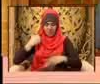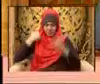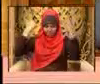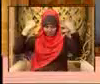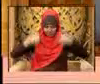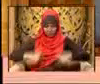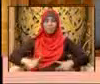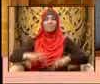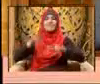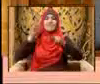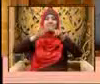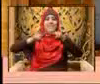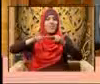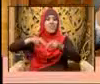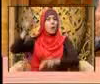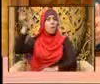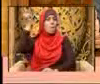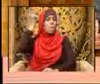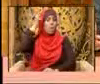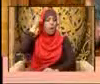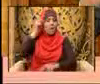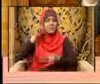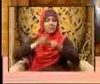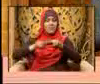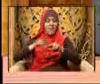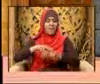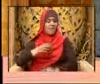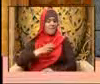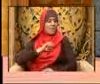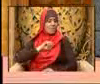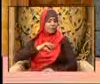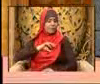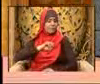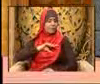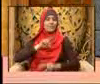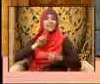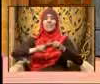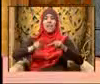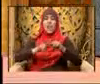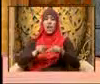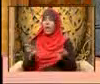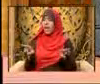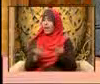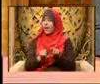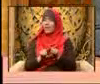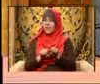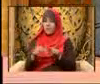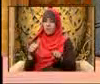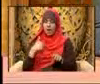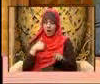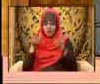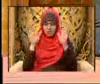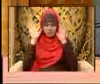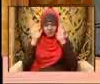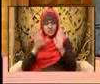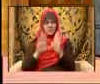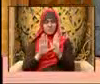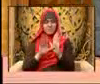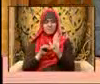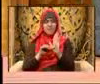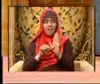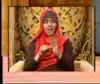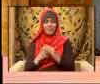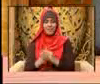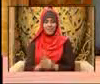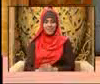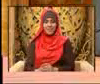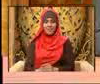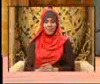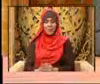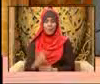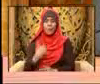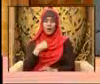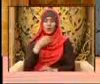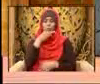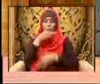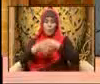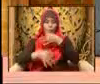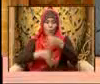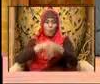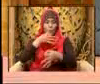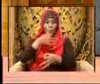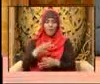وعقلك وفؤادك. عندما يقف الإنسان أيضا بين يدي مولاه سبحانه وتعالى وهو يقول